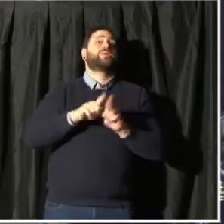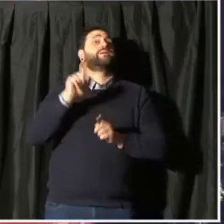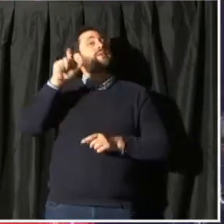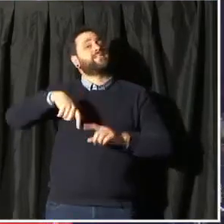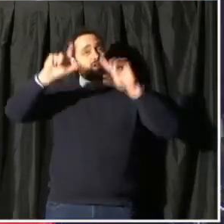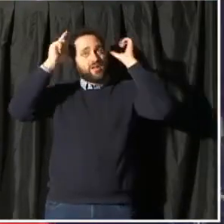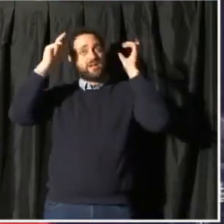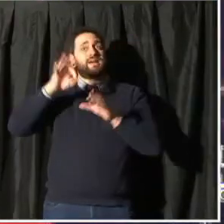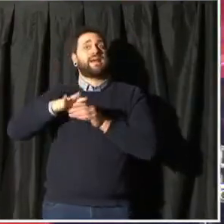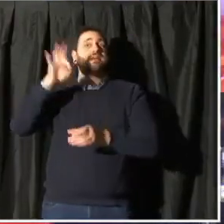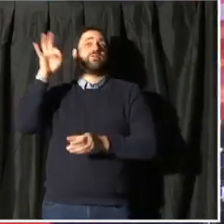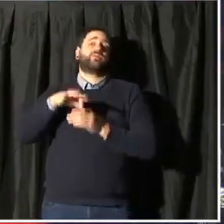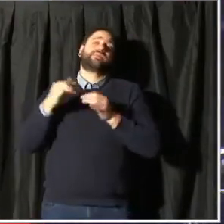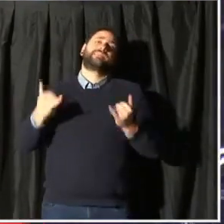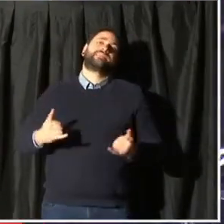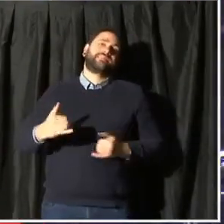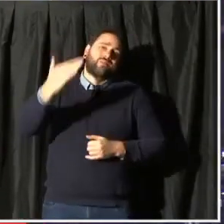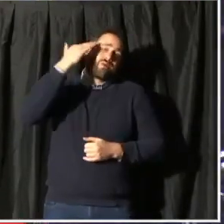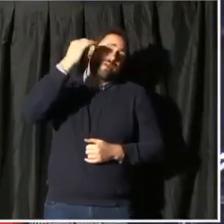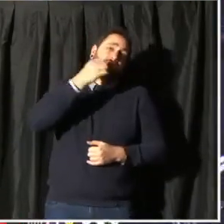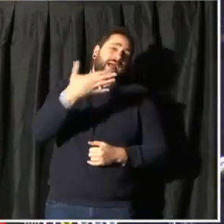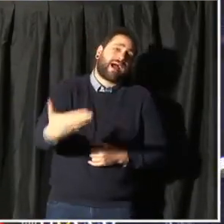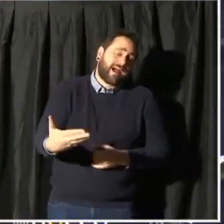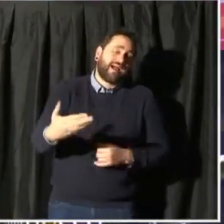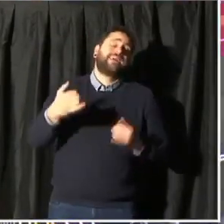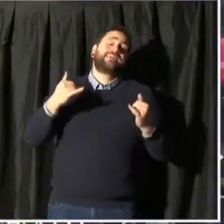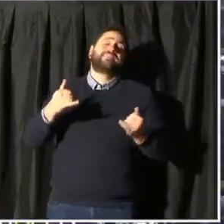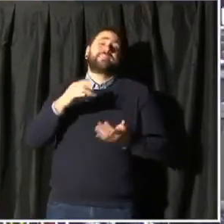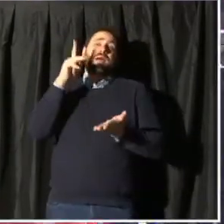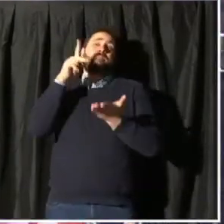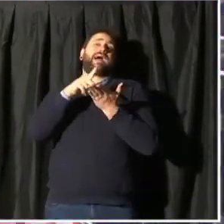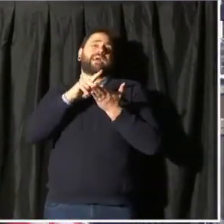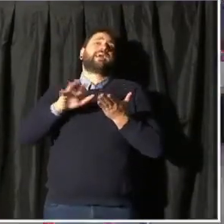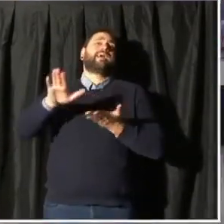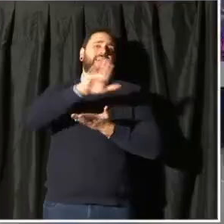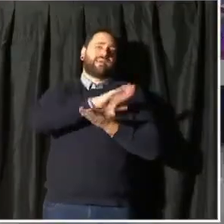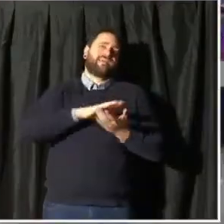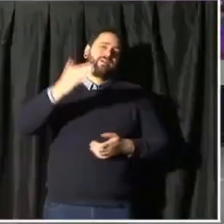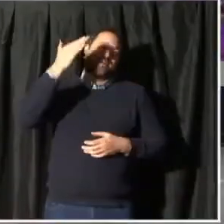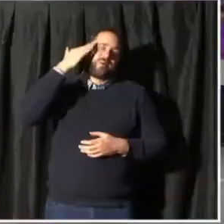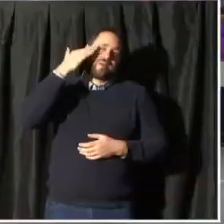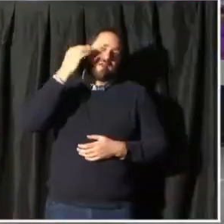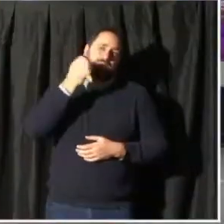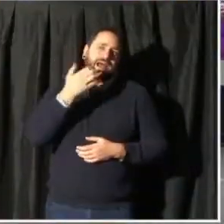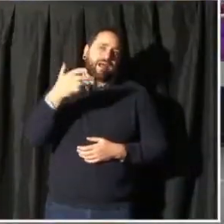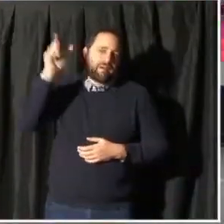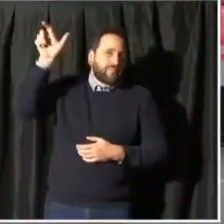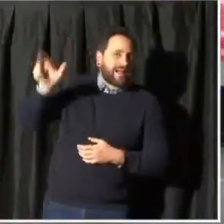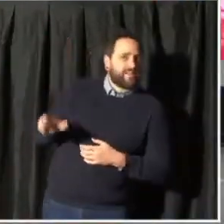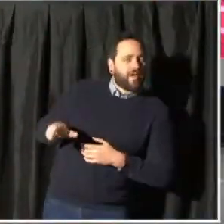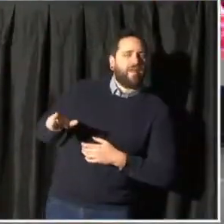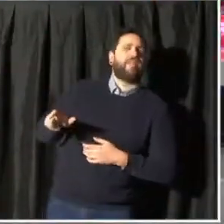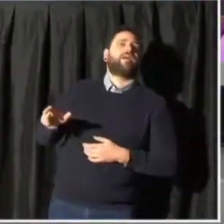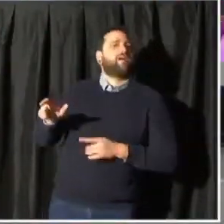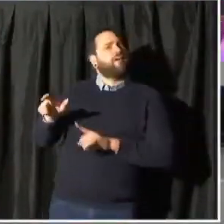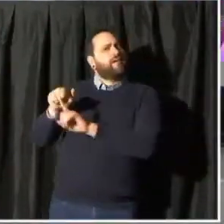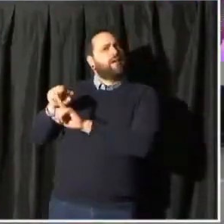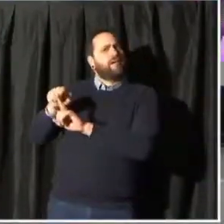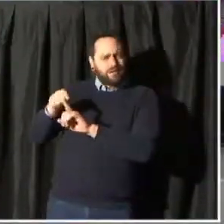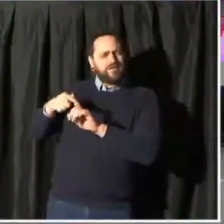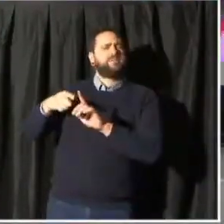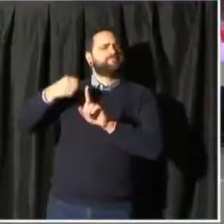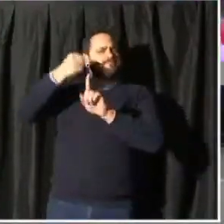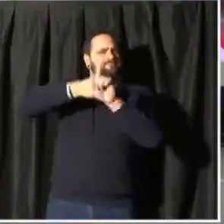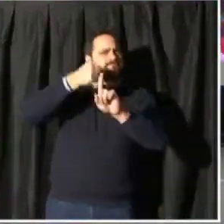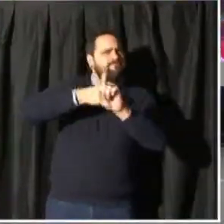qui en france à paris vous le connaissez bien notamment parce que il se bat pour faire vivre le droit au logement pour